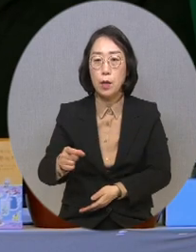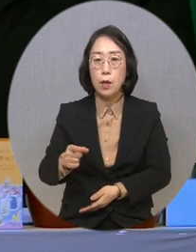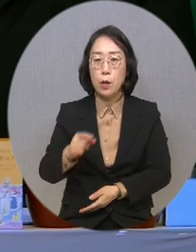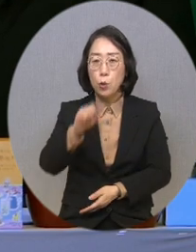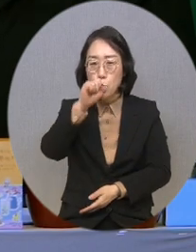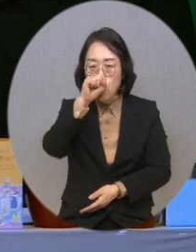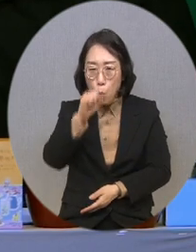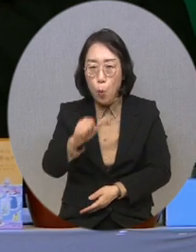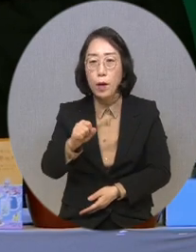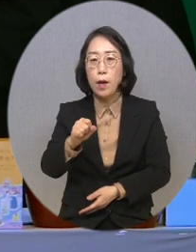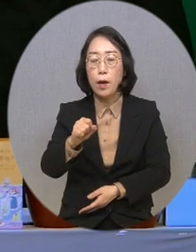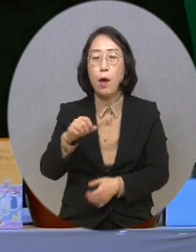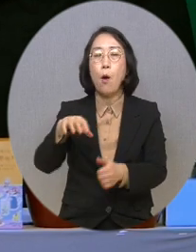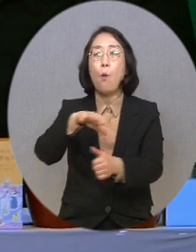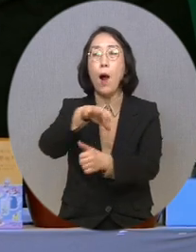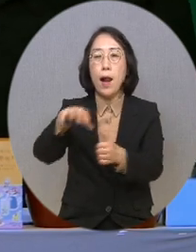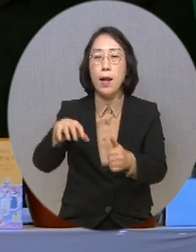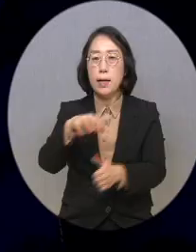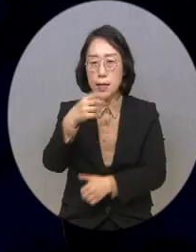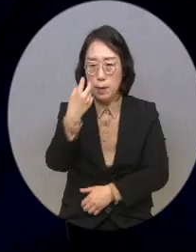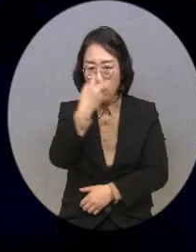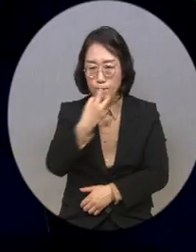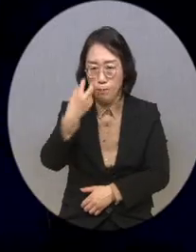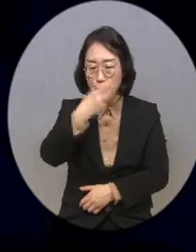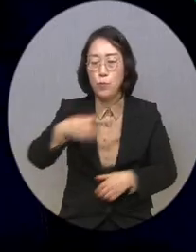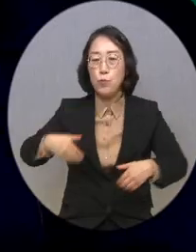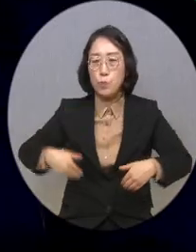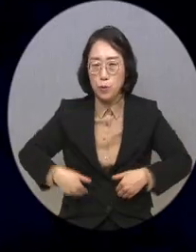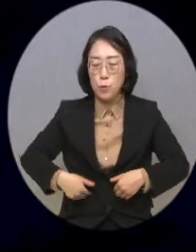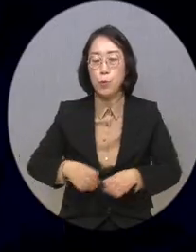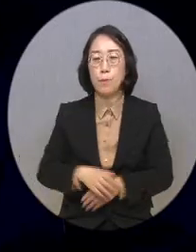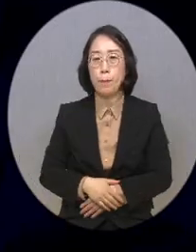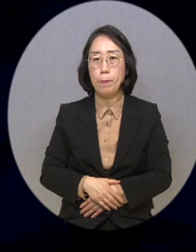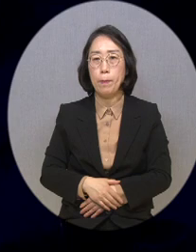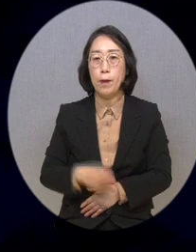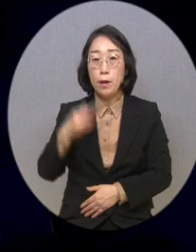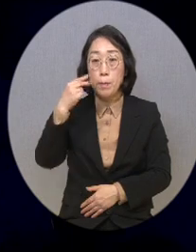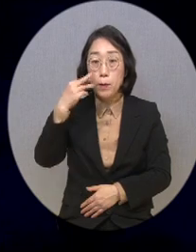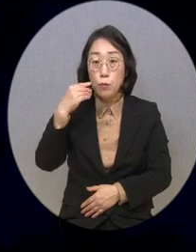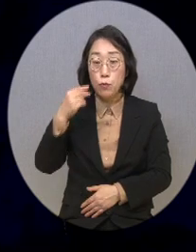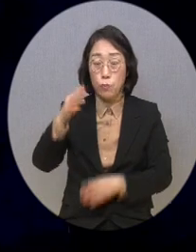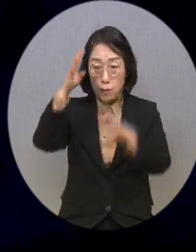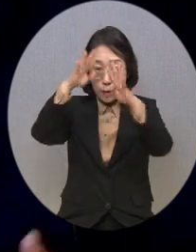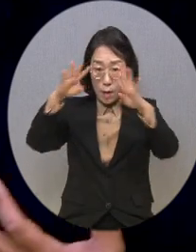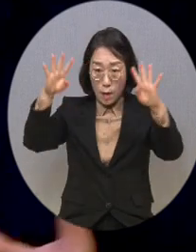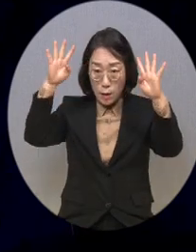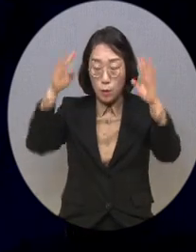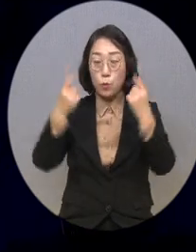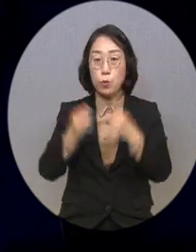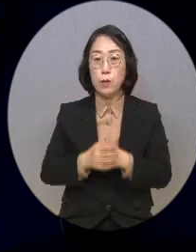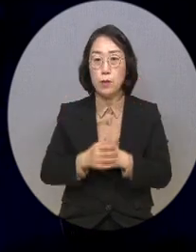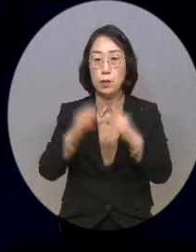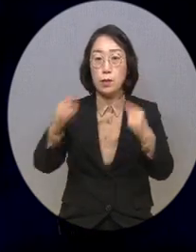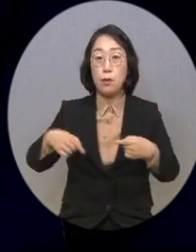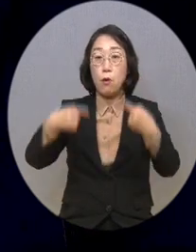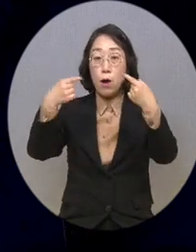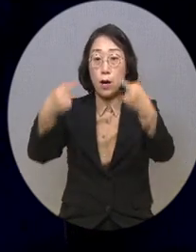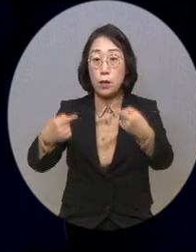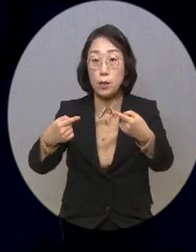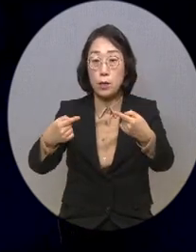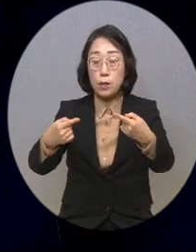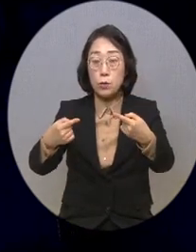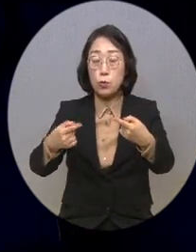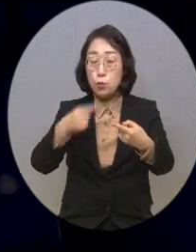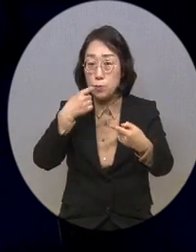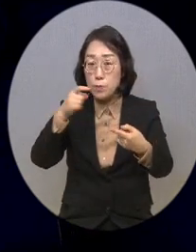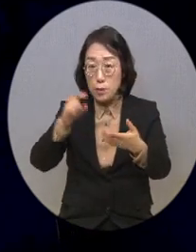관리가 좀 중요한. 품질 관리. 누가 그러더라고요. 미국 대학교처럼 들어가기는 쉬운데 졸업하기는